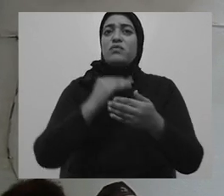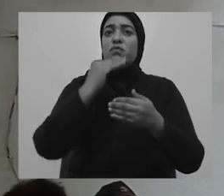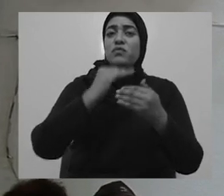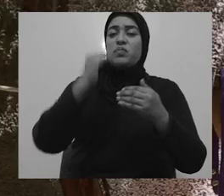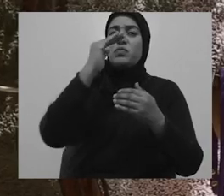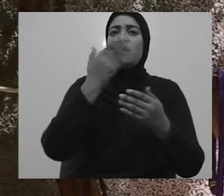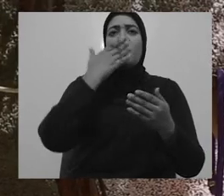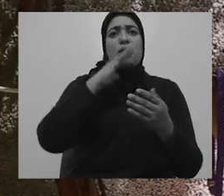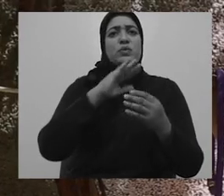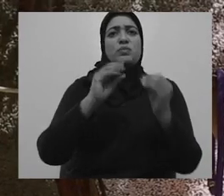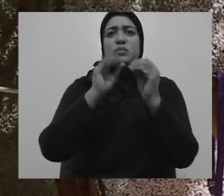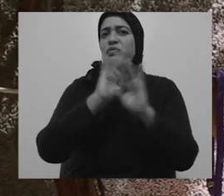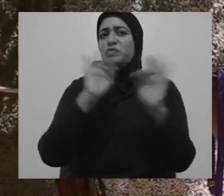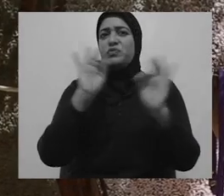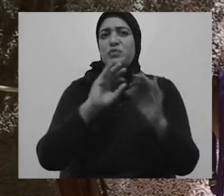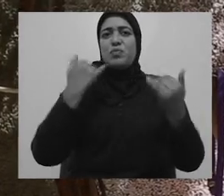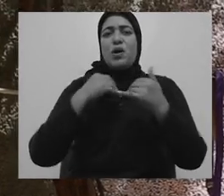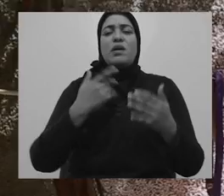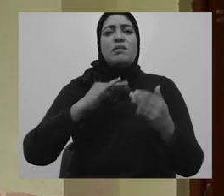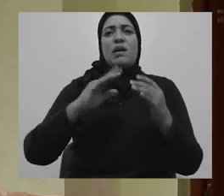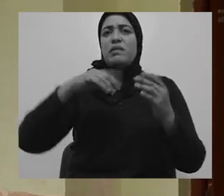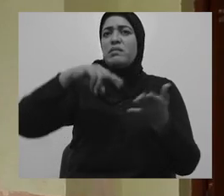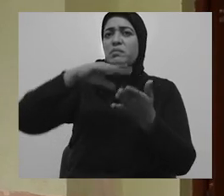leur effort pour battre cet handicap.